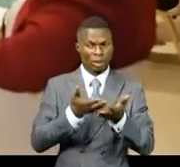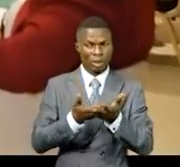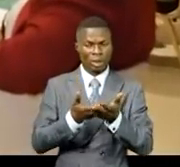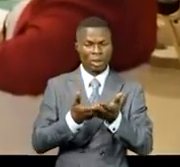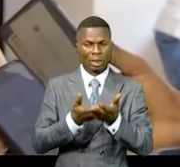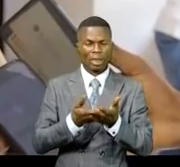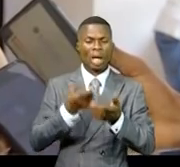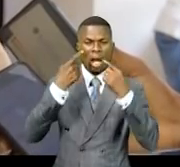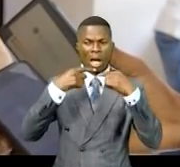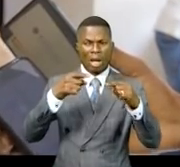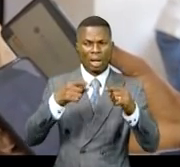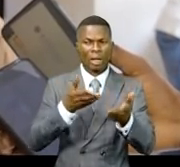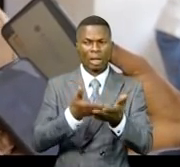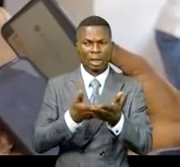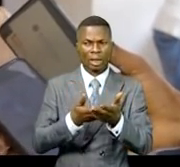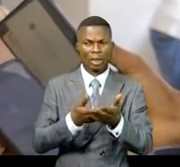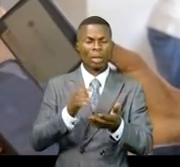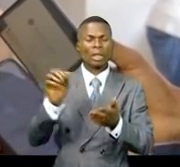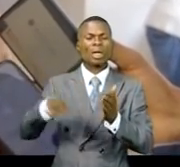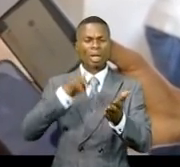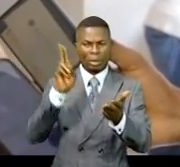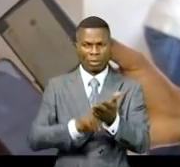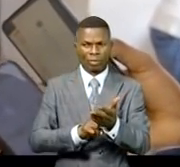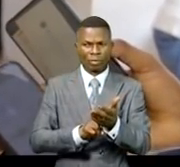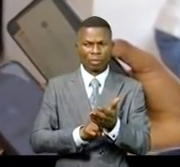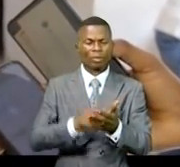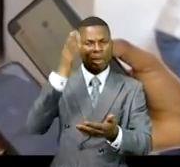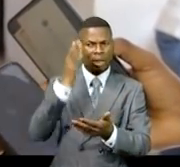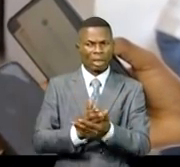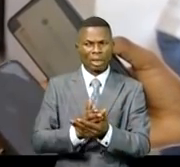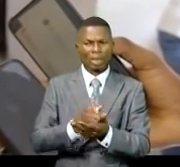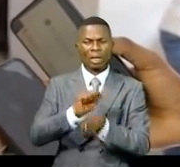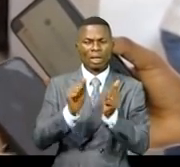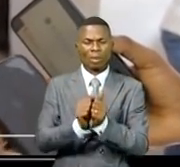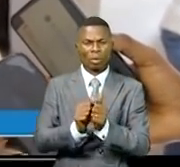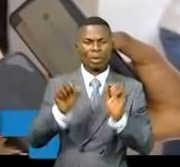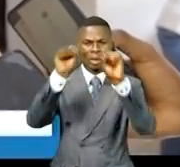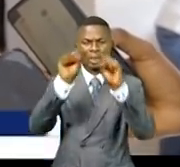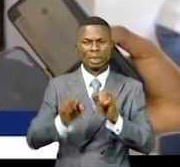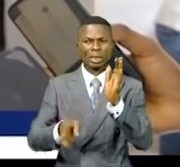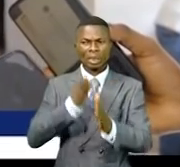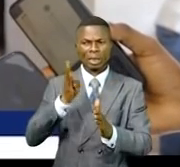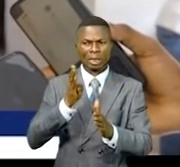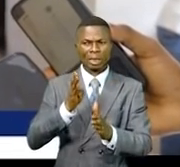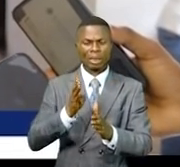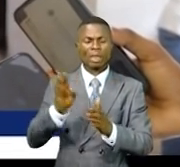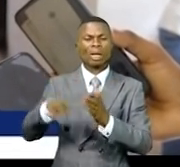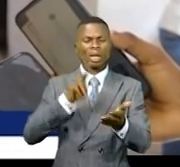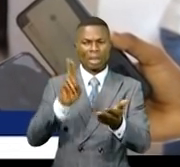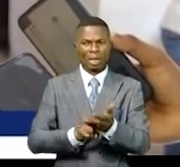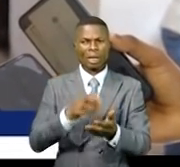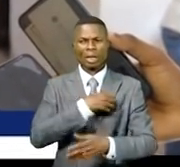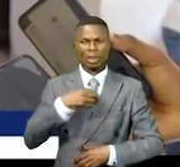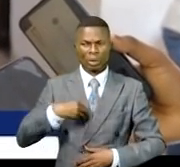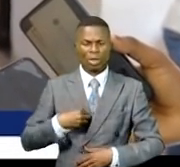à rappeler. Et là, le protocole de Maputo est très clair. Dans l'article 14 DC du protocole qui dit toute femme qui a